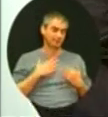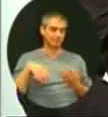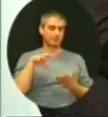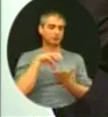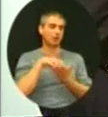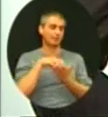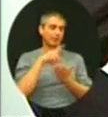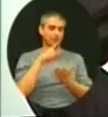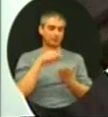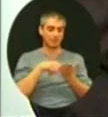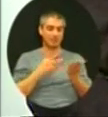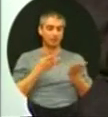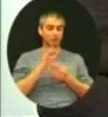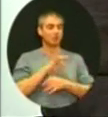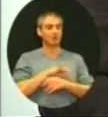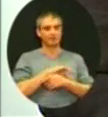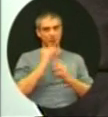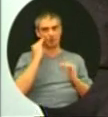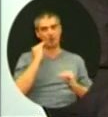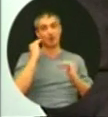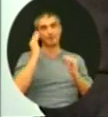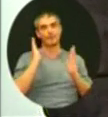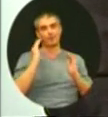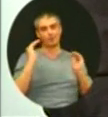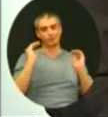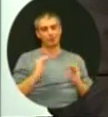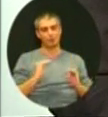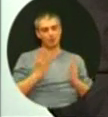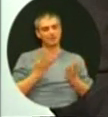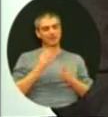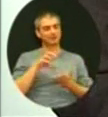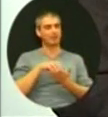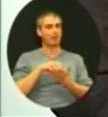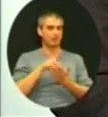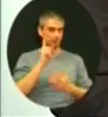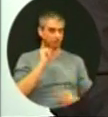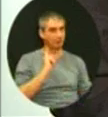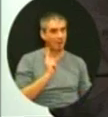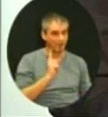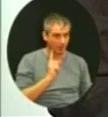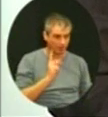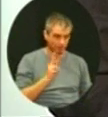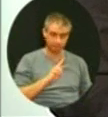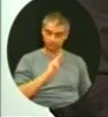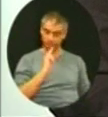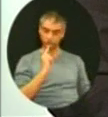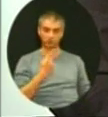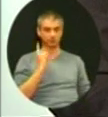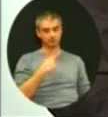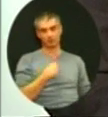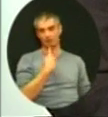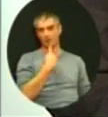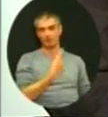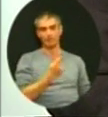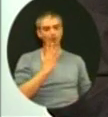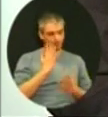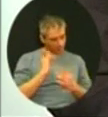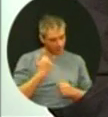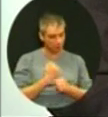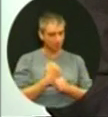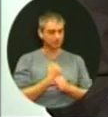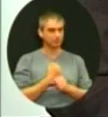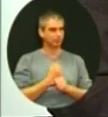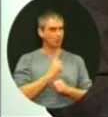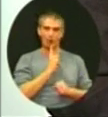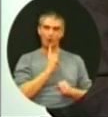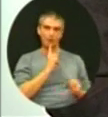המרכז, כי שירותי הרפואה הם ברמה מאוד מאוד נמוכה ביחס לאזור המרכז. אבל מנגד צריך לבוא ולומר, נעשים פעולות,